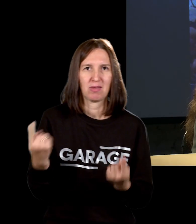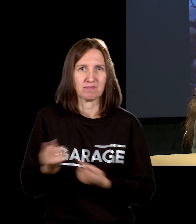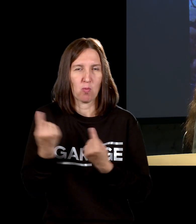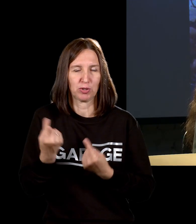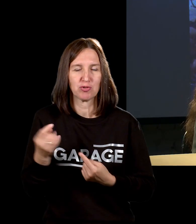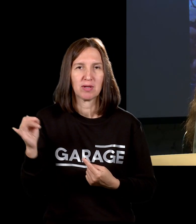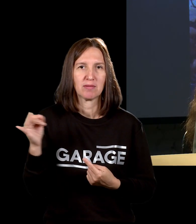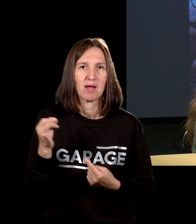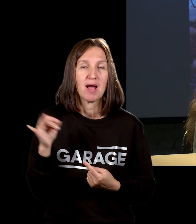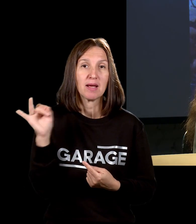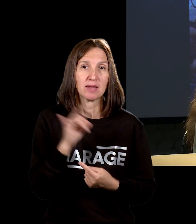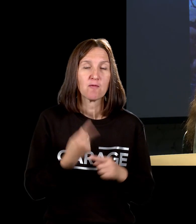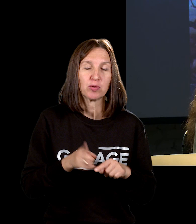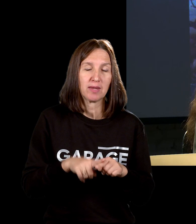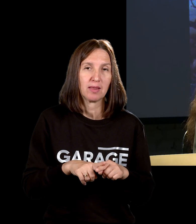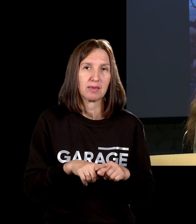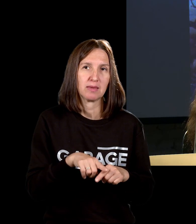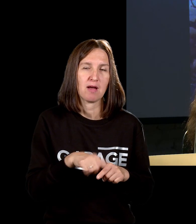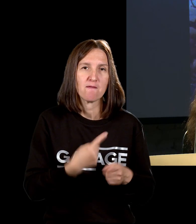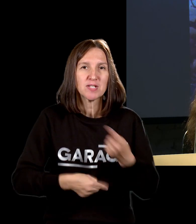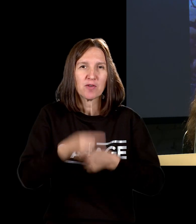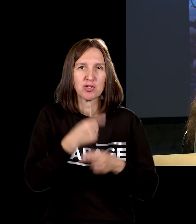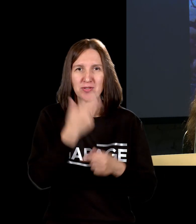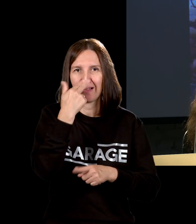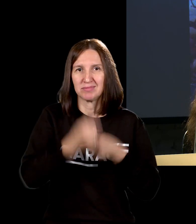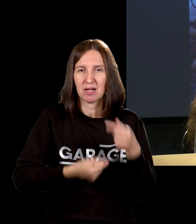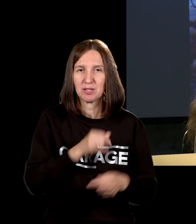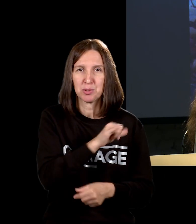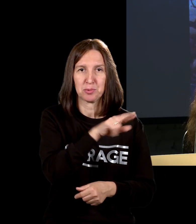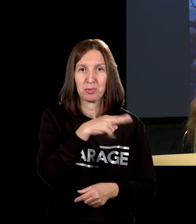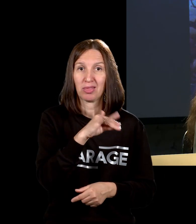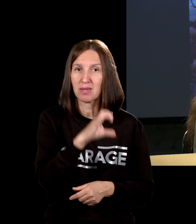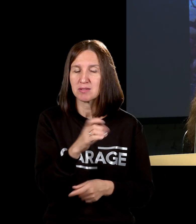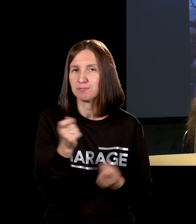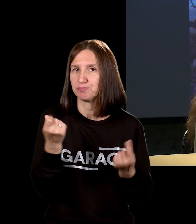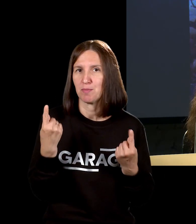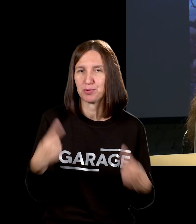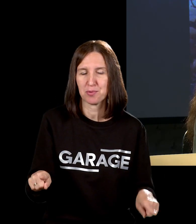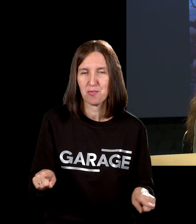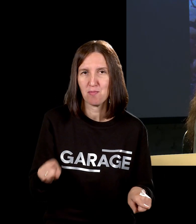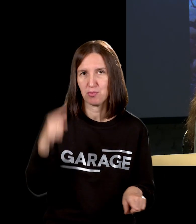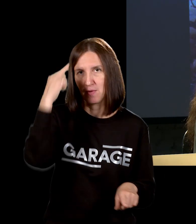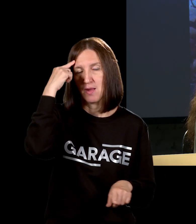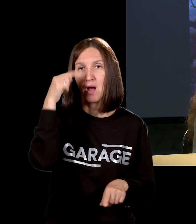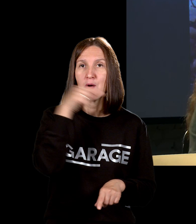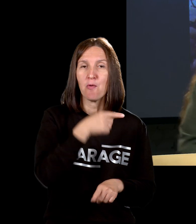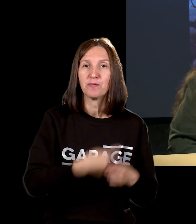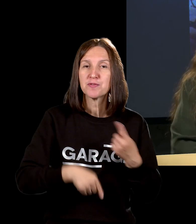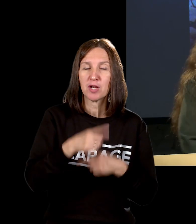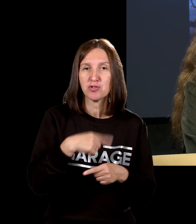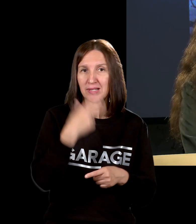у Дикса, наверное, вот это возвращение к традиции, оно совершенно по-другому устроено. Он возвращается к